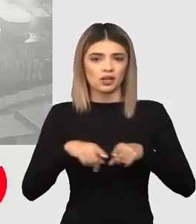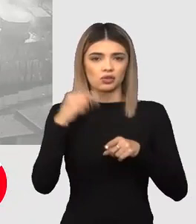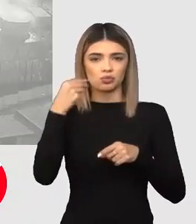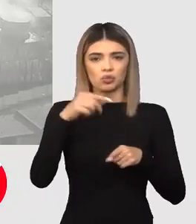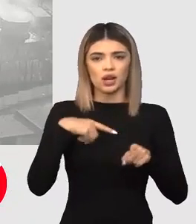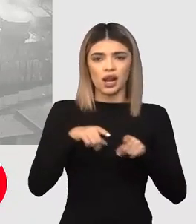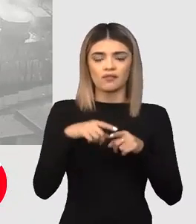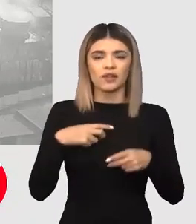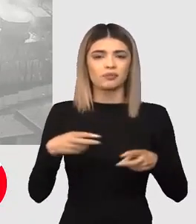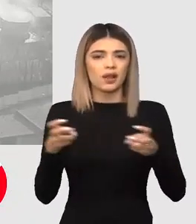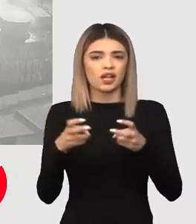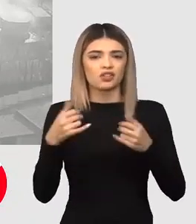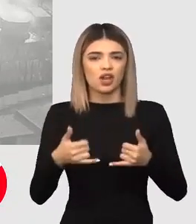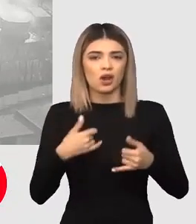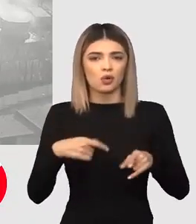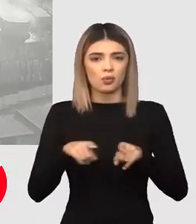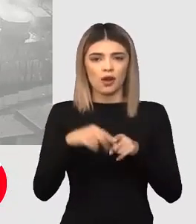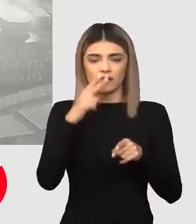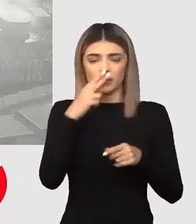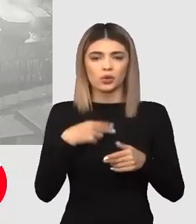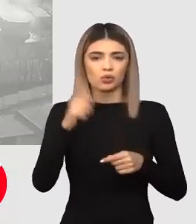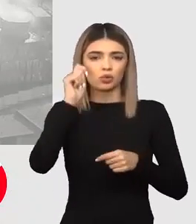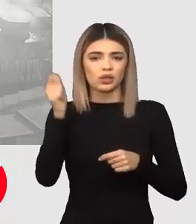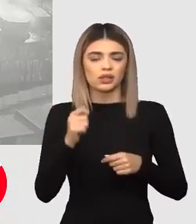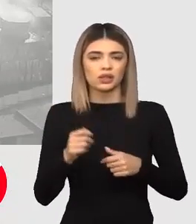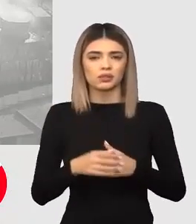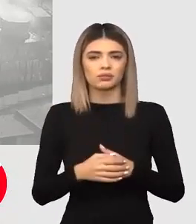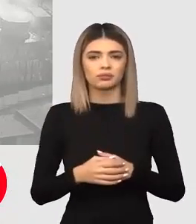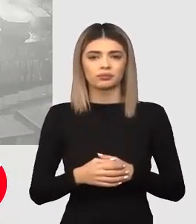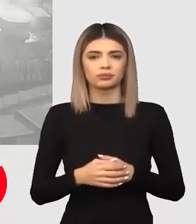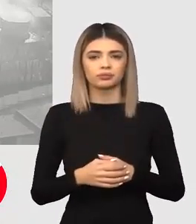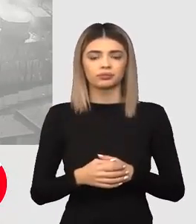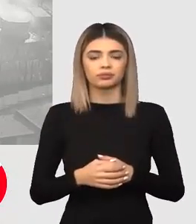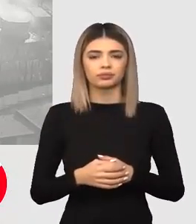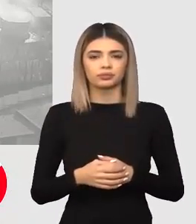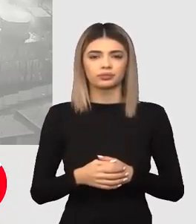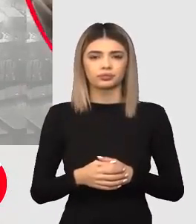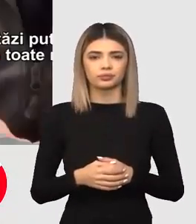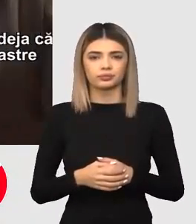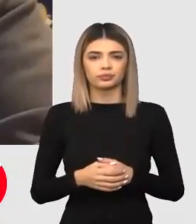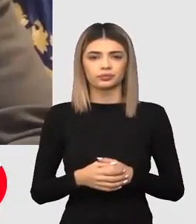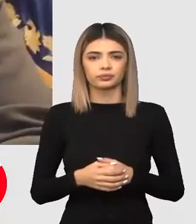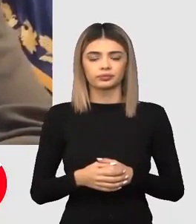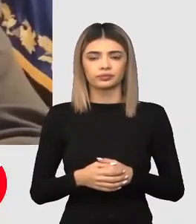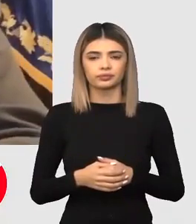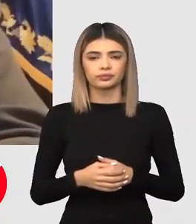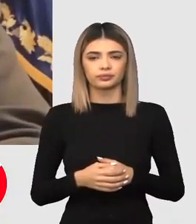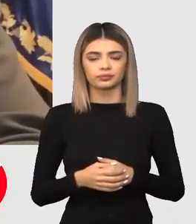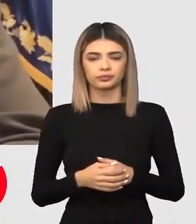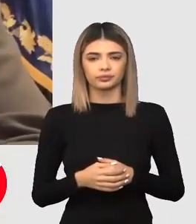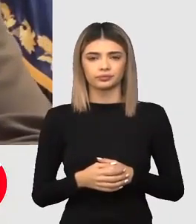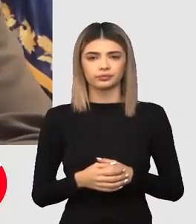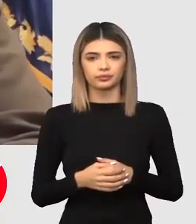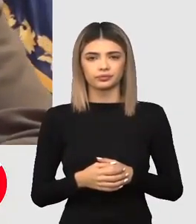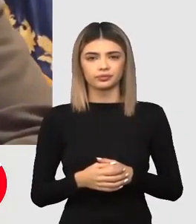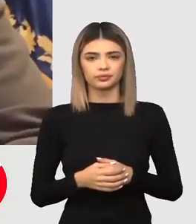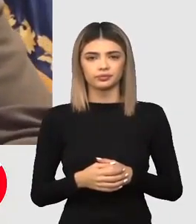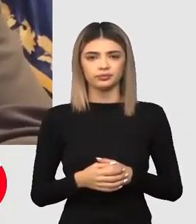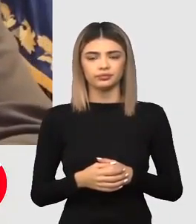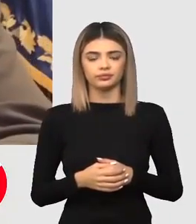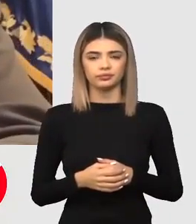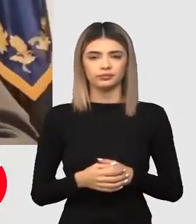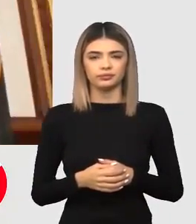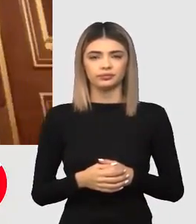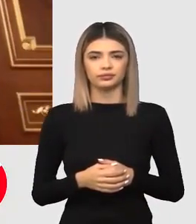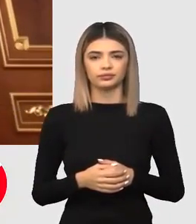spune că alimentarea cu energie electrică a revenit în toate regiunile țării. Suntem leaders depăștivate, că nu